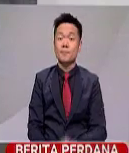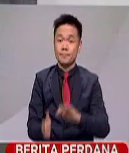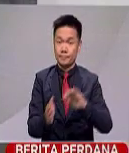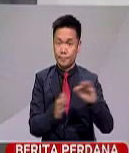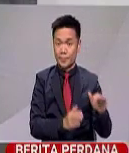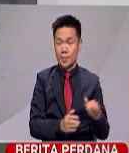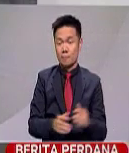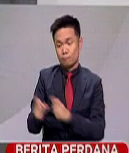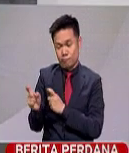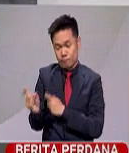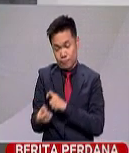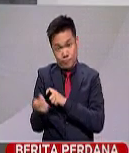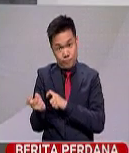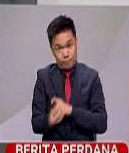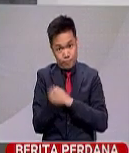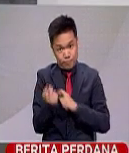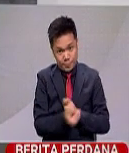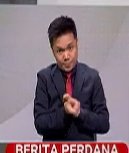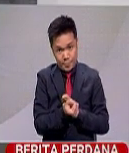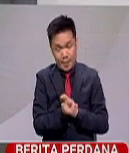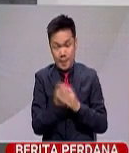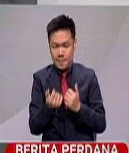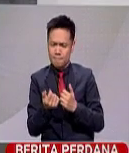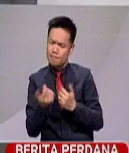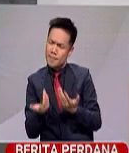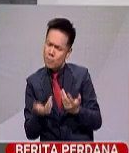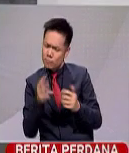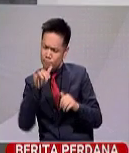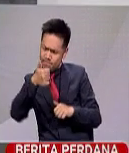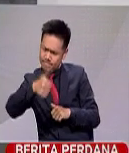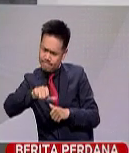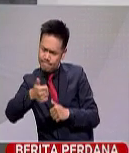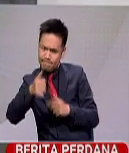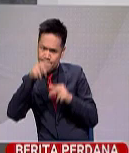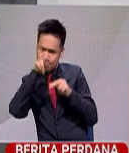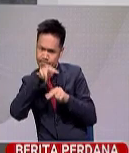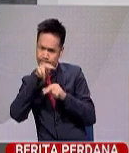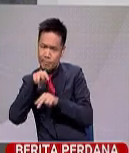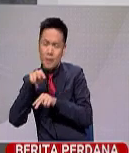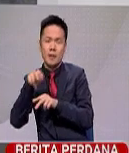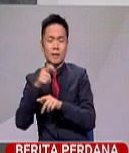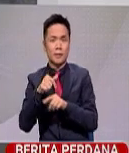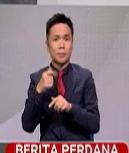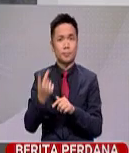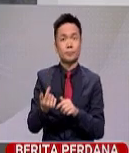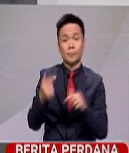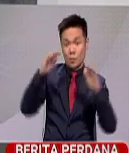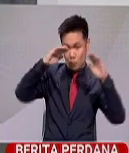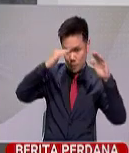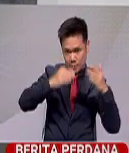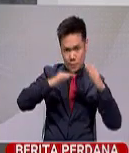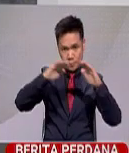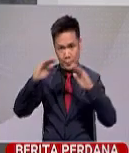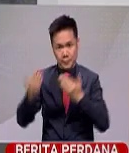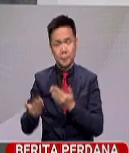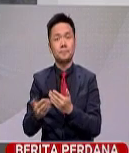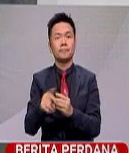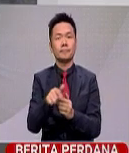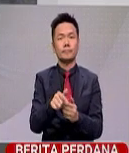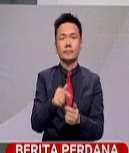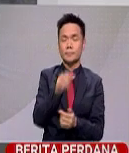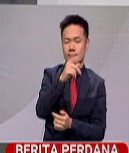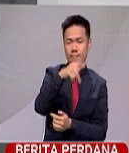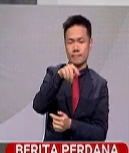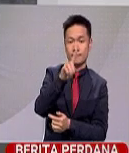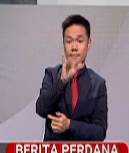Prestasi hoki Kebangsaan akan dinilai secara menyeluruh menerusi mesyuarat jawatankuasa pertengahan bulan ini. Fokus akan diberi kepada kegagalan Spirit